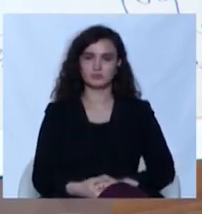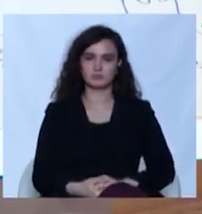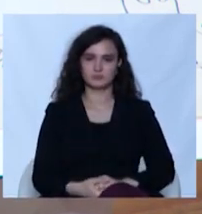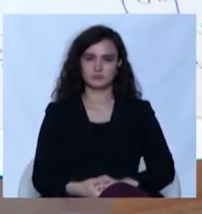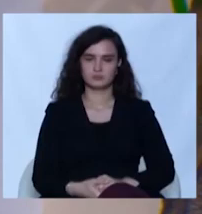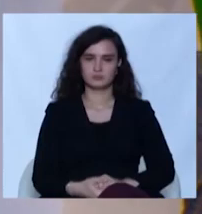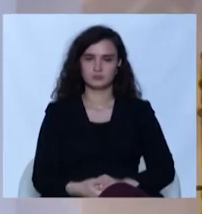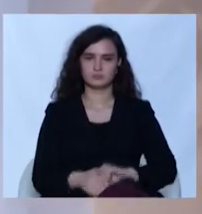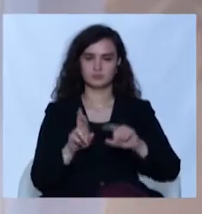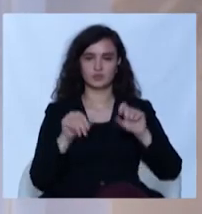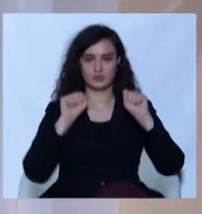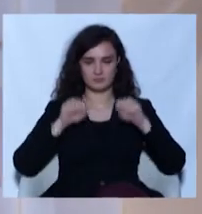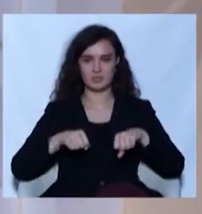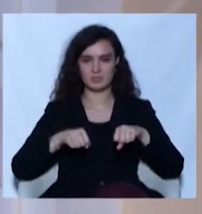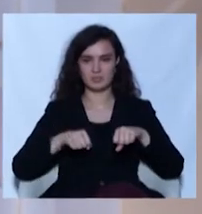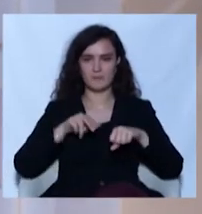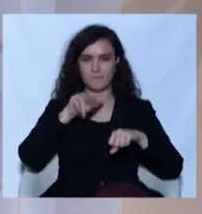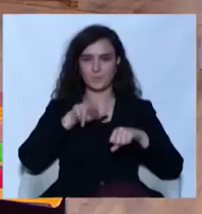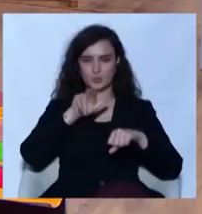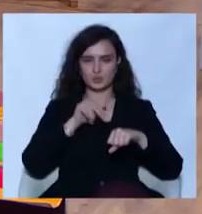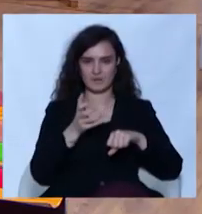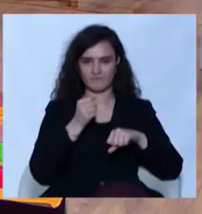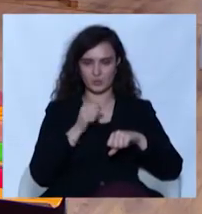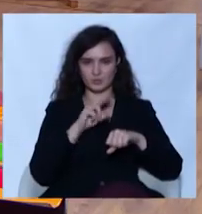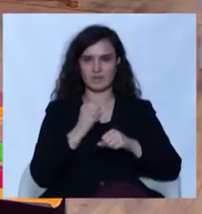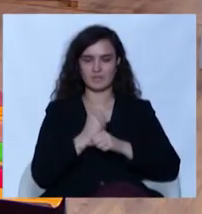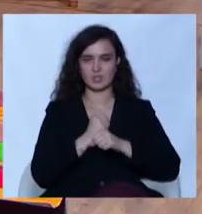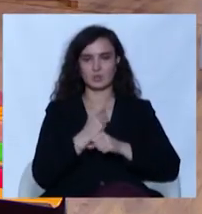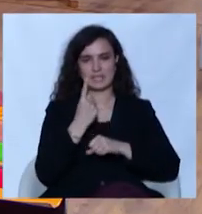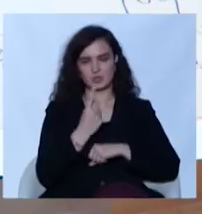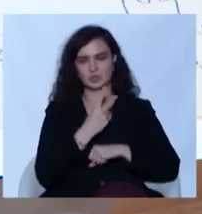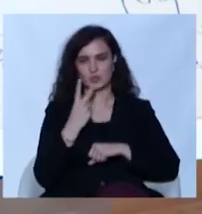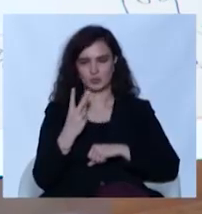და შემიძლია ავიღო პატარა ფუნჯი და გავაკეთო 1-2